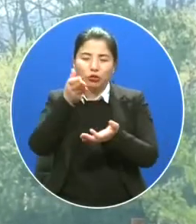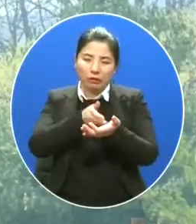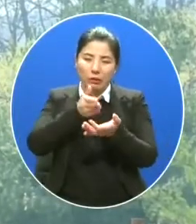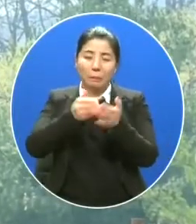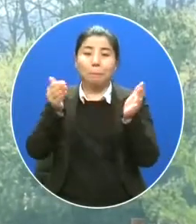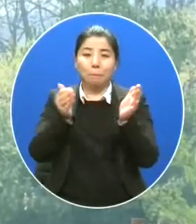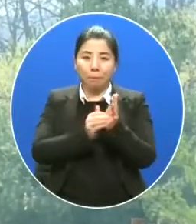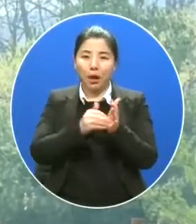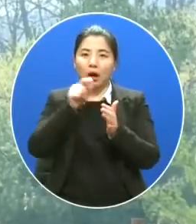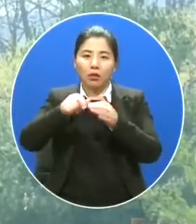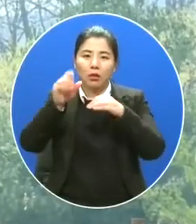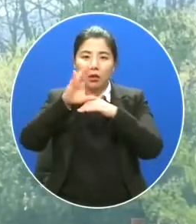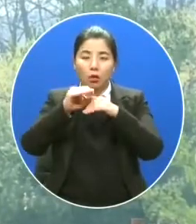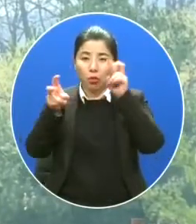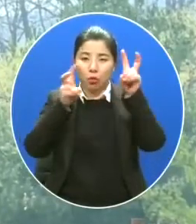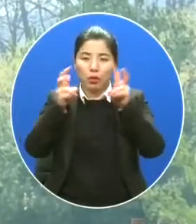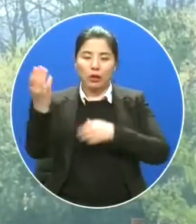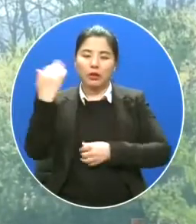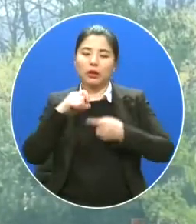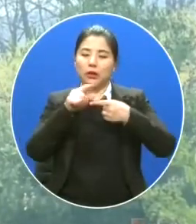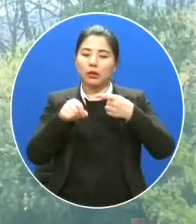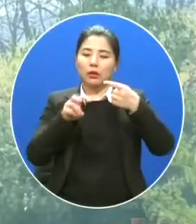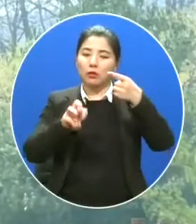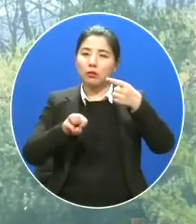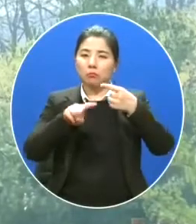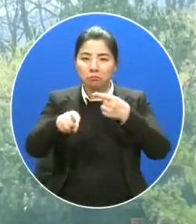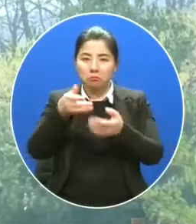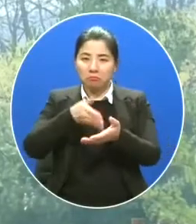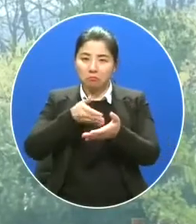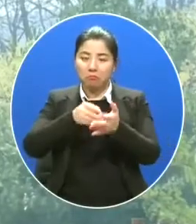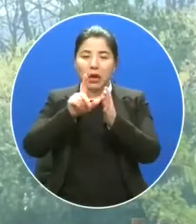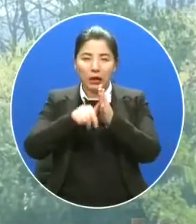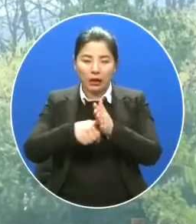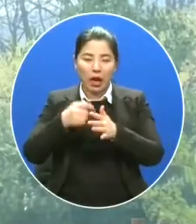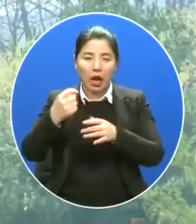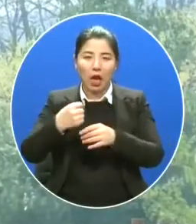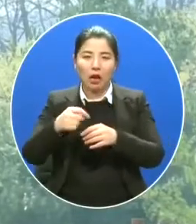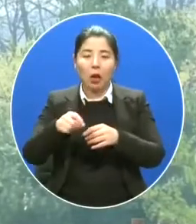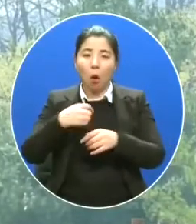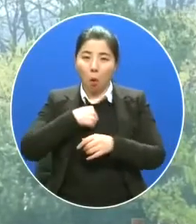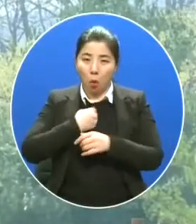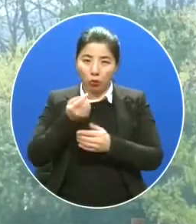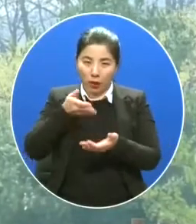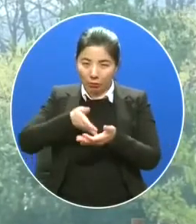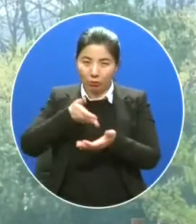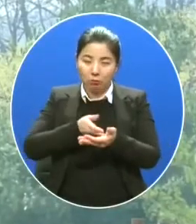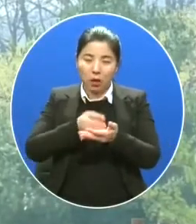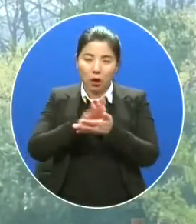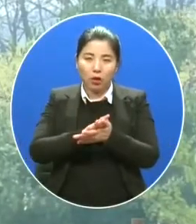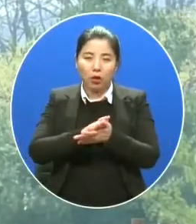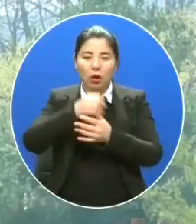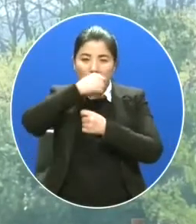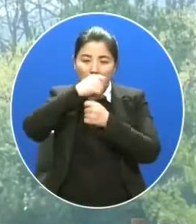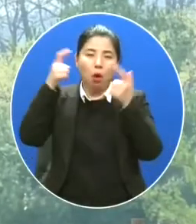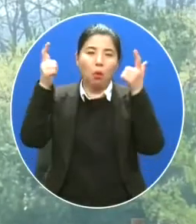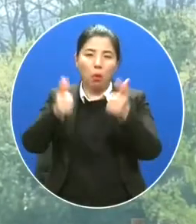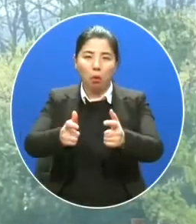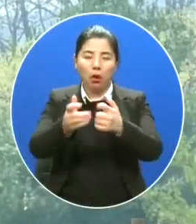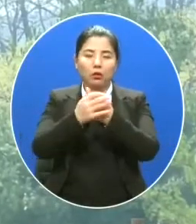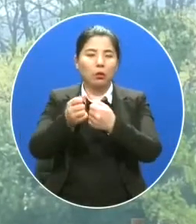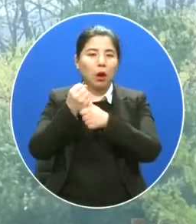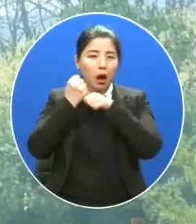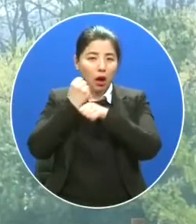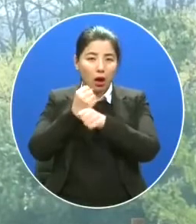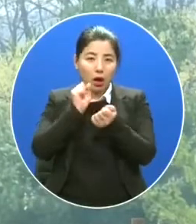말았습니다. 이 언론사는 지난 1월 31일 기사에서 단독 쪼그라든 감염병 대응 예산